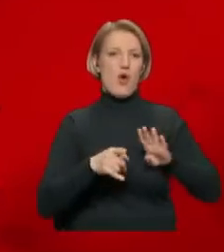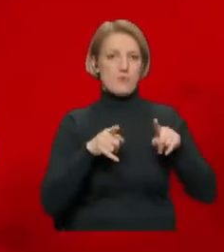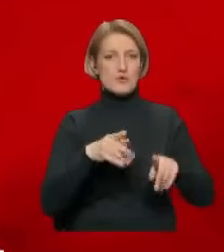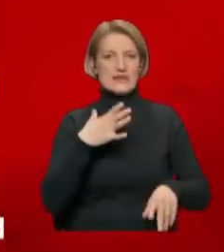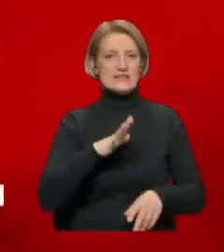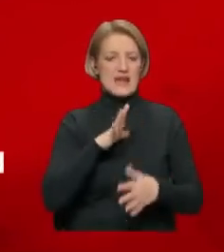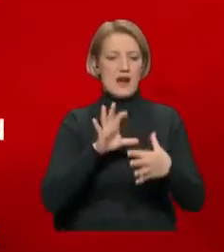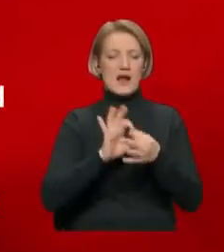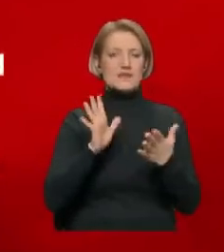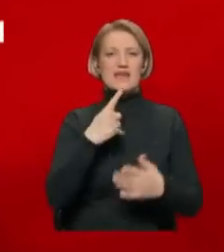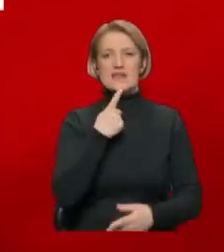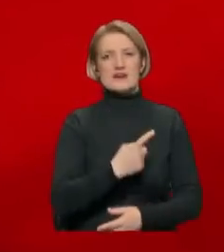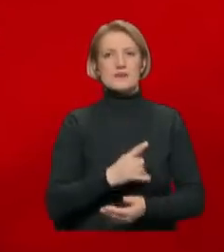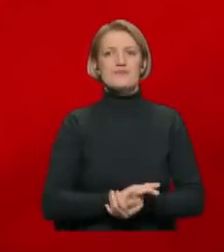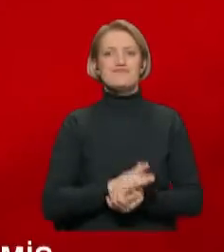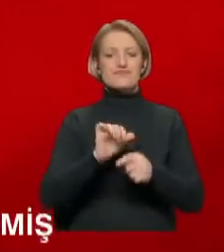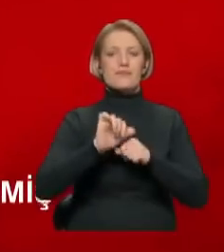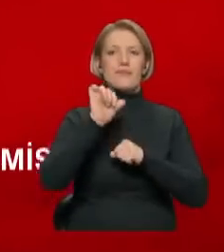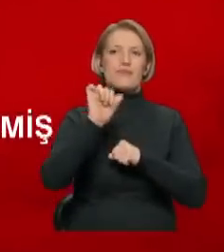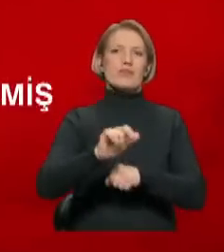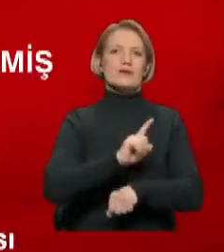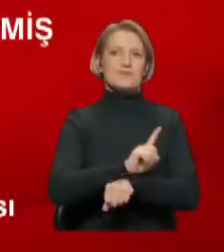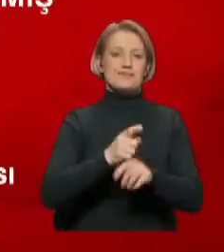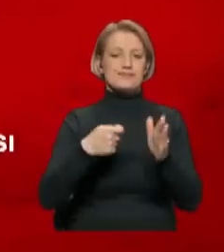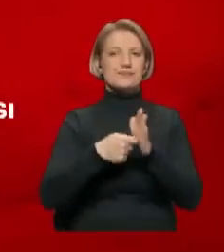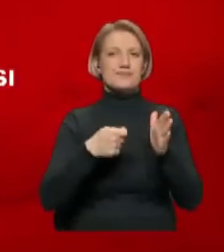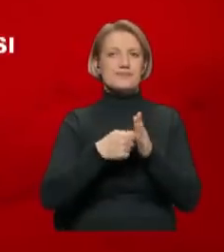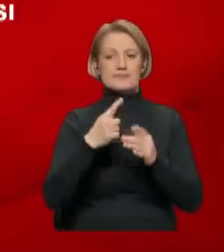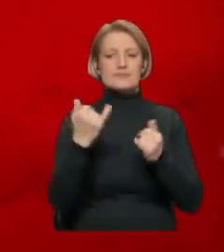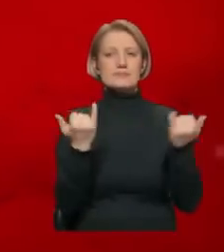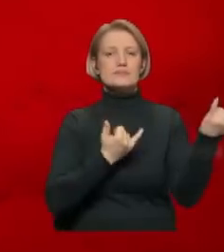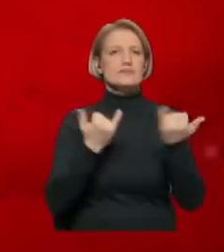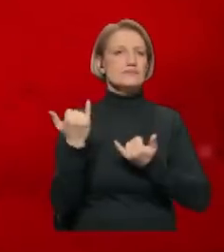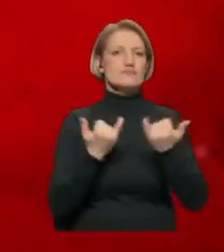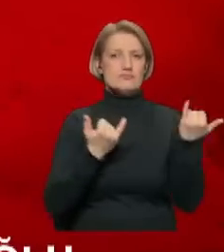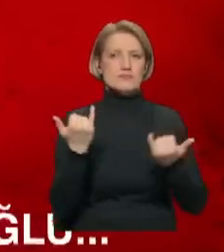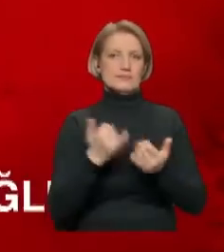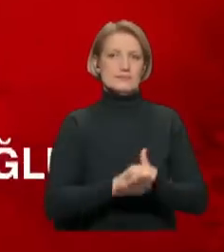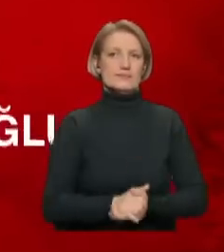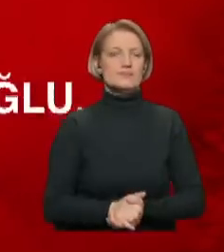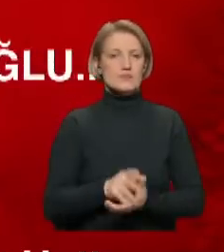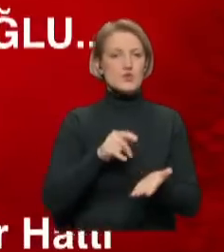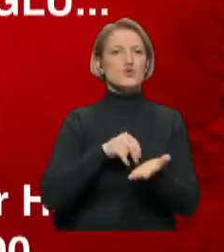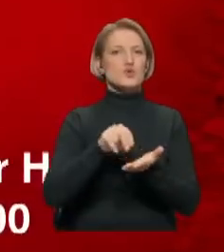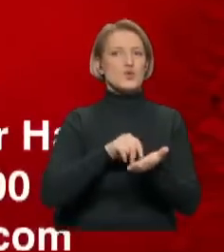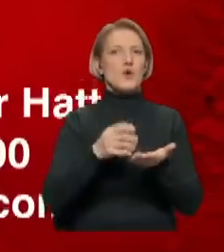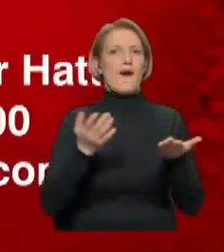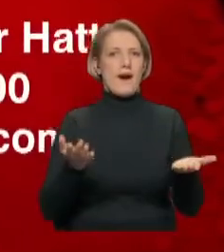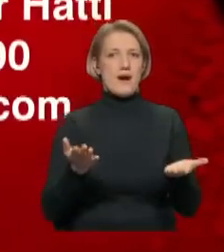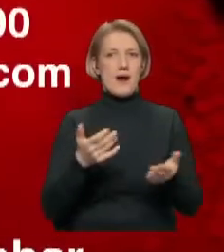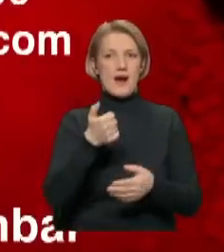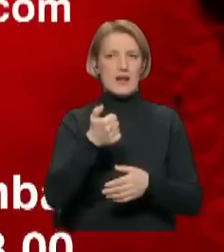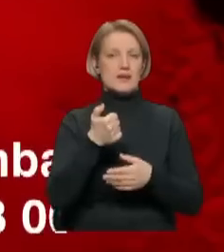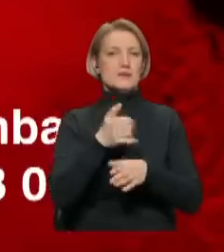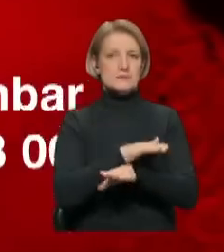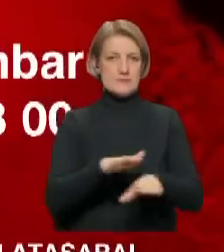isteği ile ilgili ne derler uzun süredir isimler üzerinden bir tartışma Aslında yürüyor ama hani altın